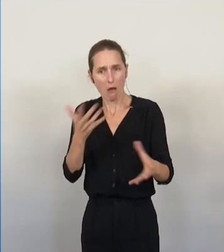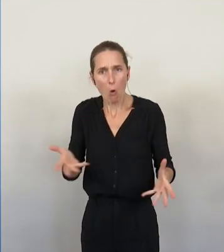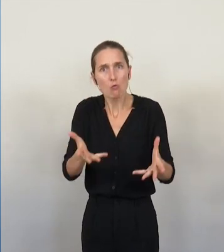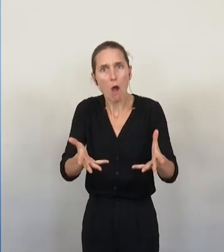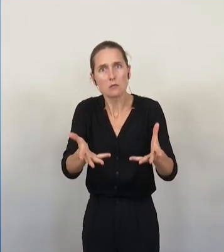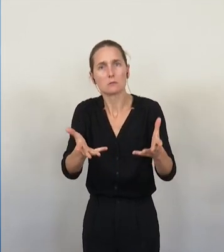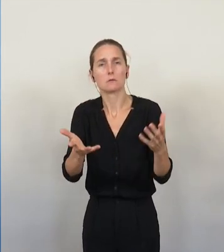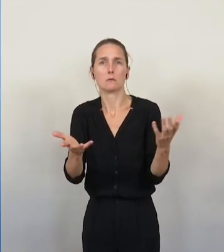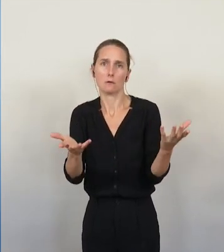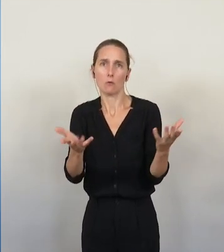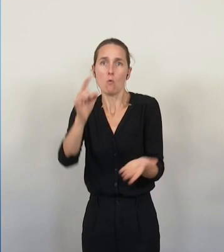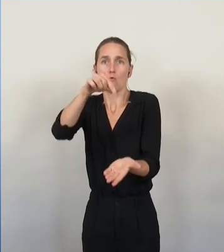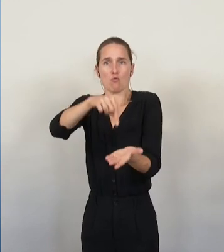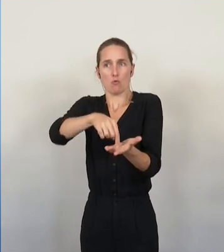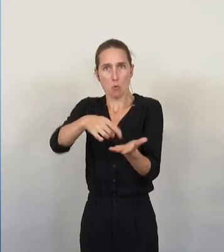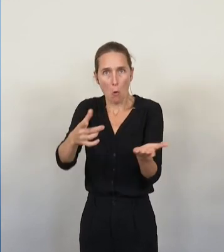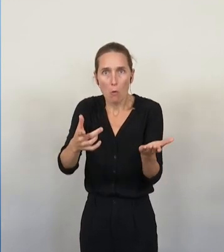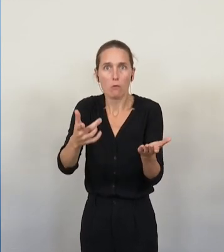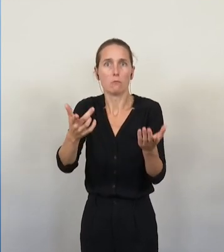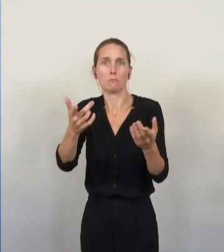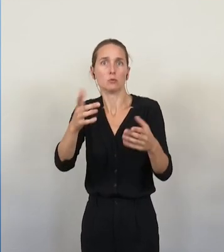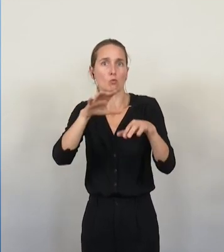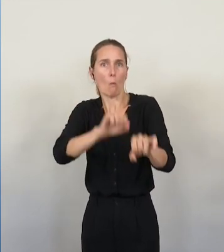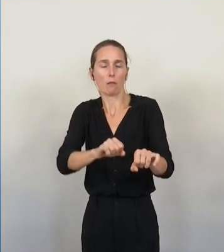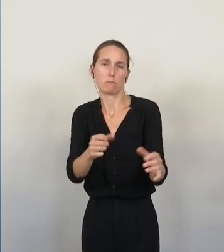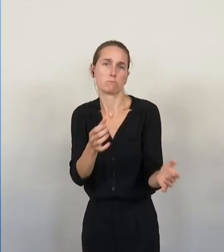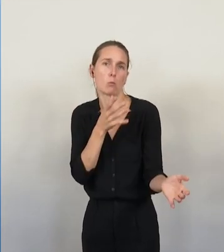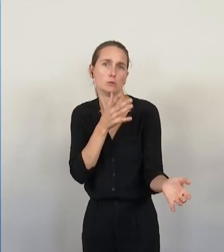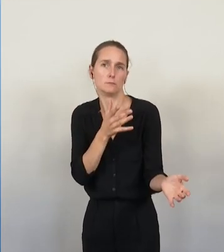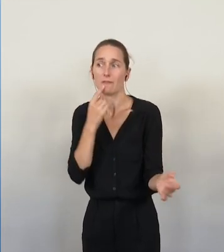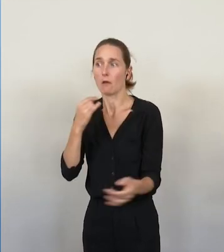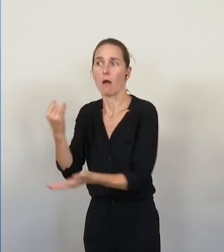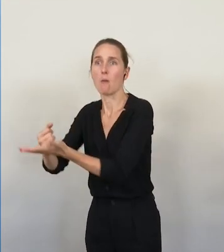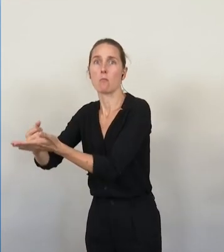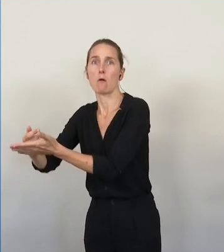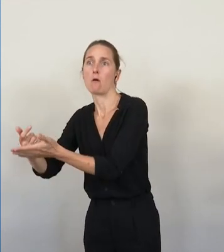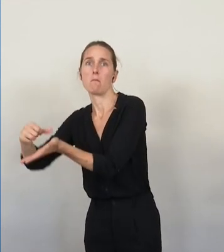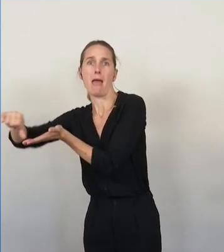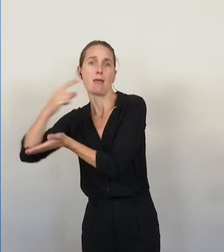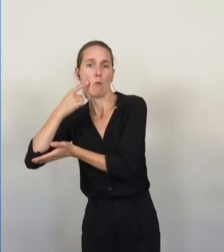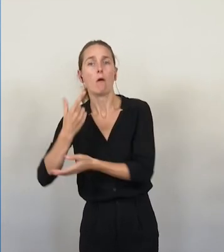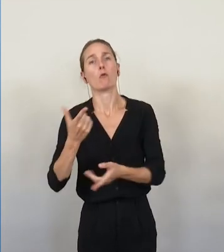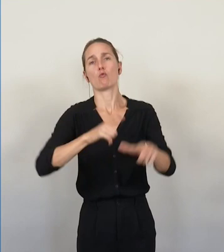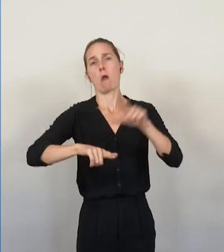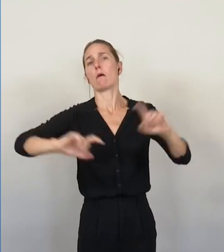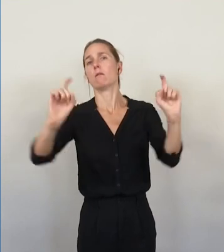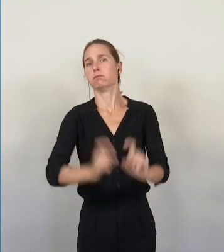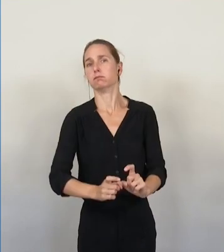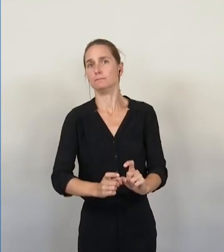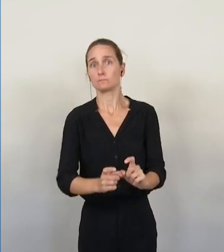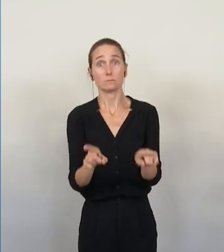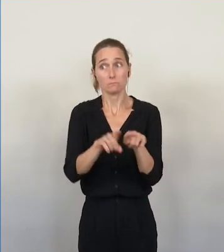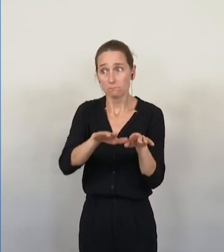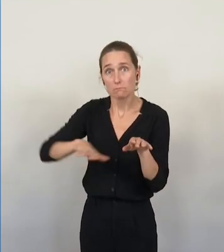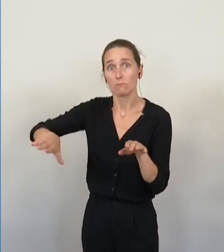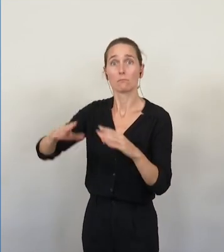n'a pas à s'effectuer par le biais du financement des contribuables ce qui était exactement le cas de la Villa Kaminski